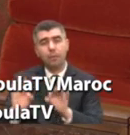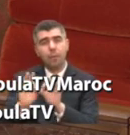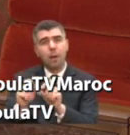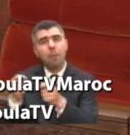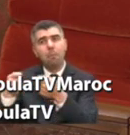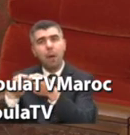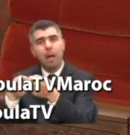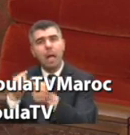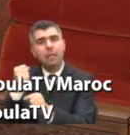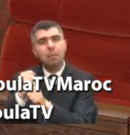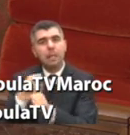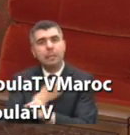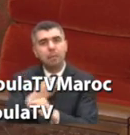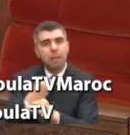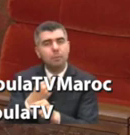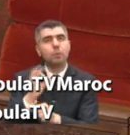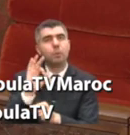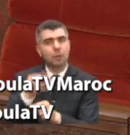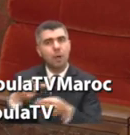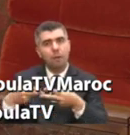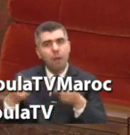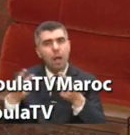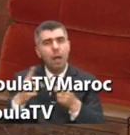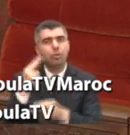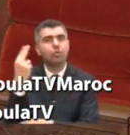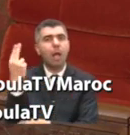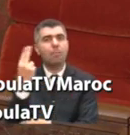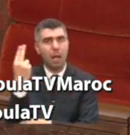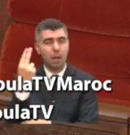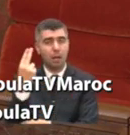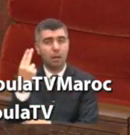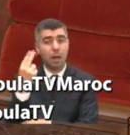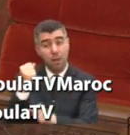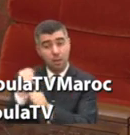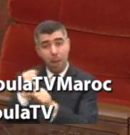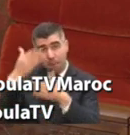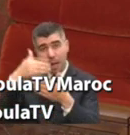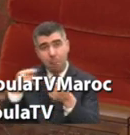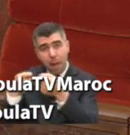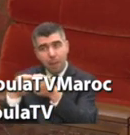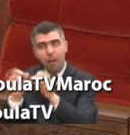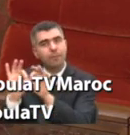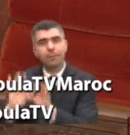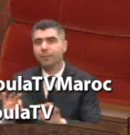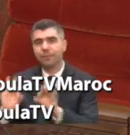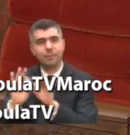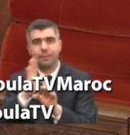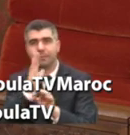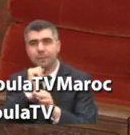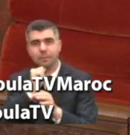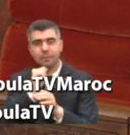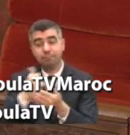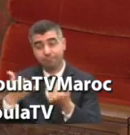المهن، وبالتالي حلات ما يكفي من الكليات. هذا الشيء ما درناش. اليوم احنا بصدد